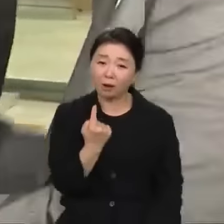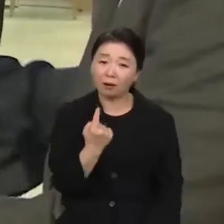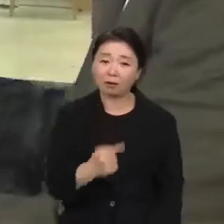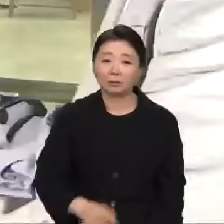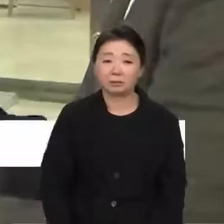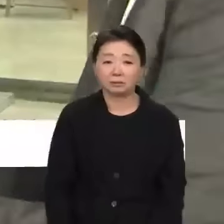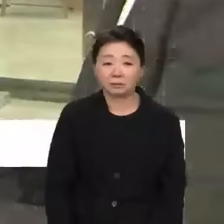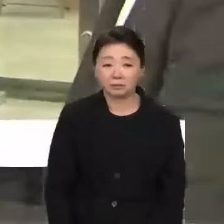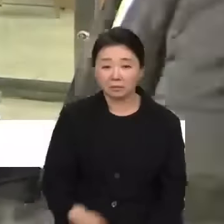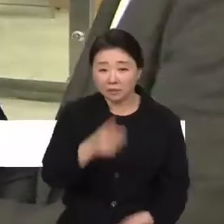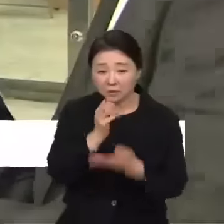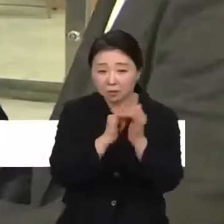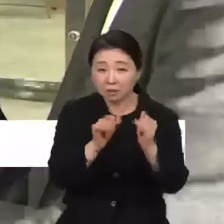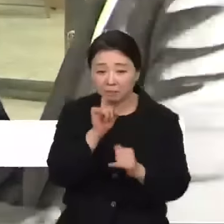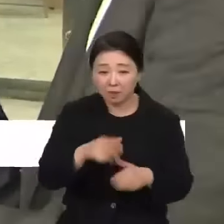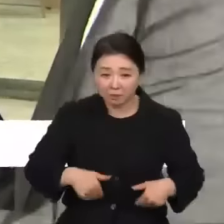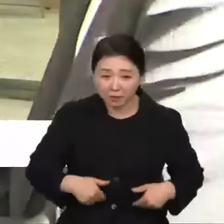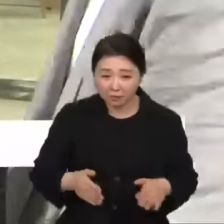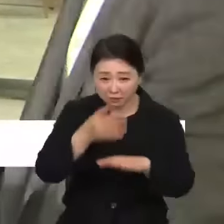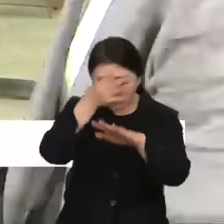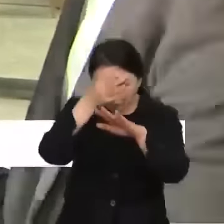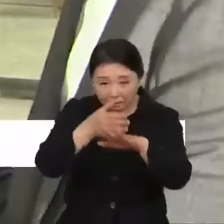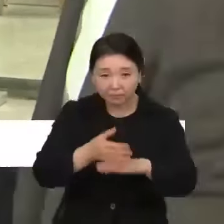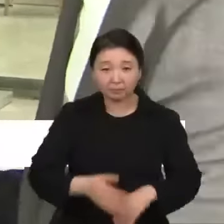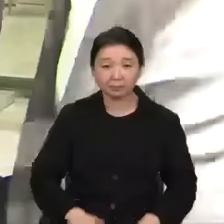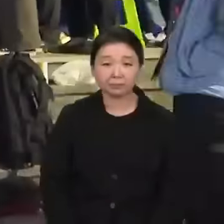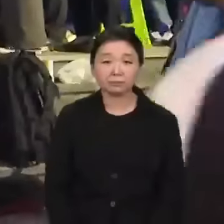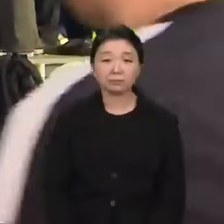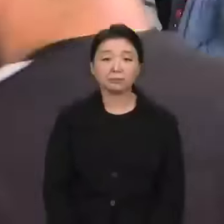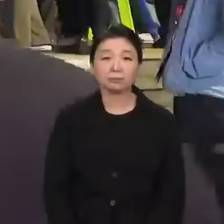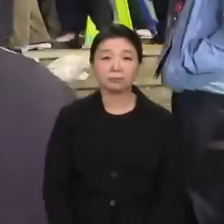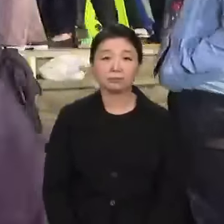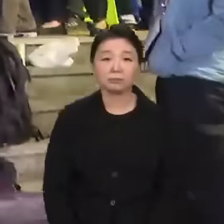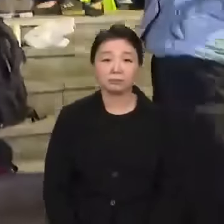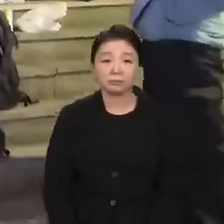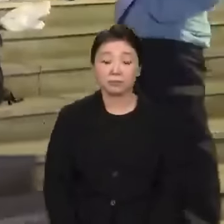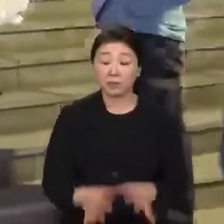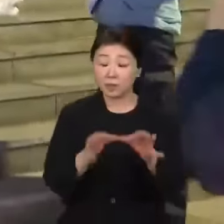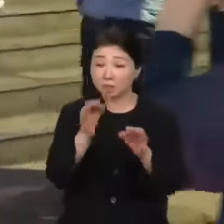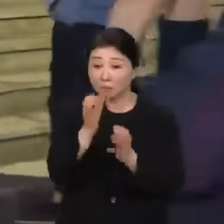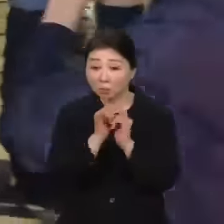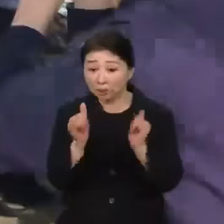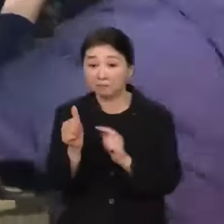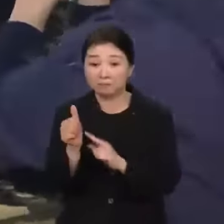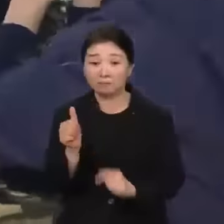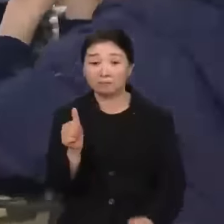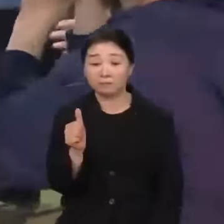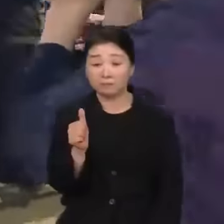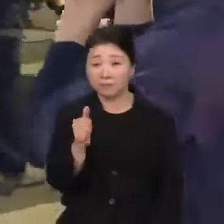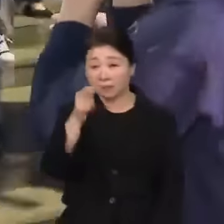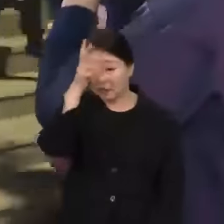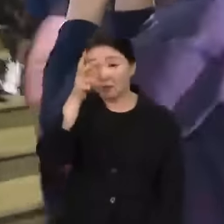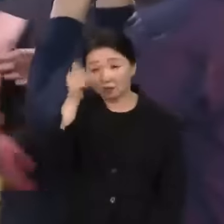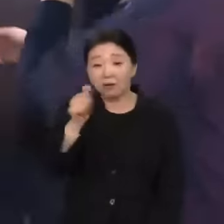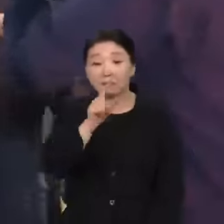되지는 사람이에요. 말이 필요하겠습니다. 어쨌든 죄송합니다. 네. 김 씨 변호인은 경찰 서장을